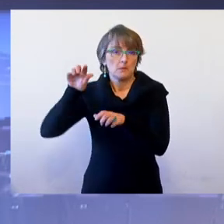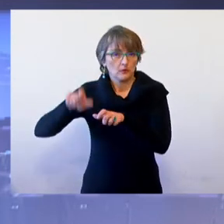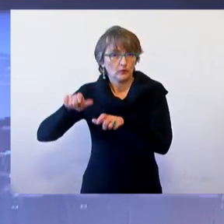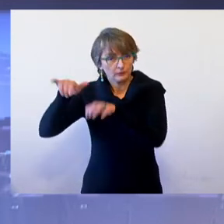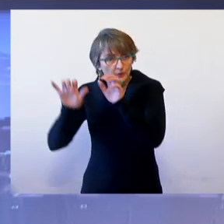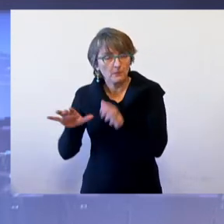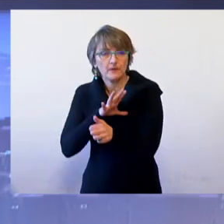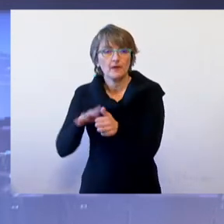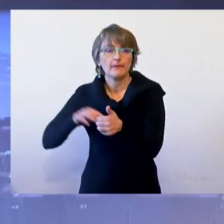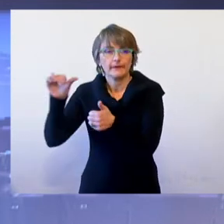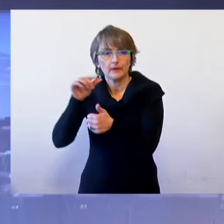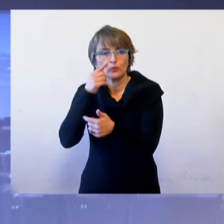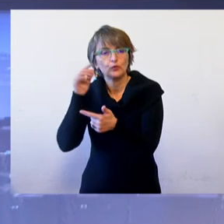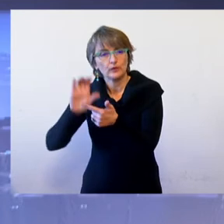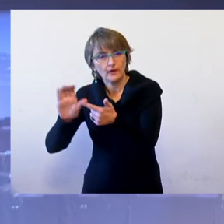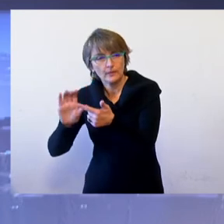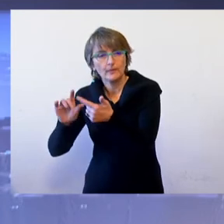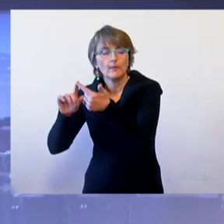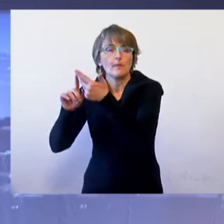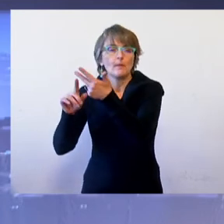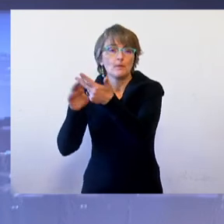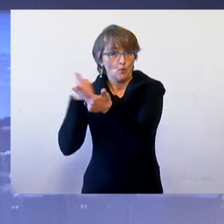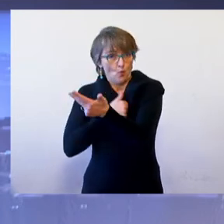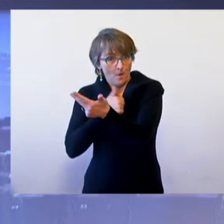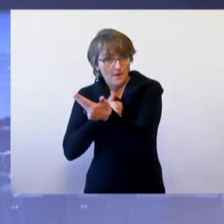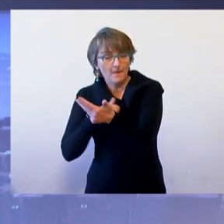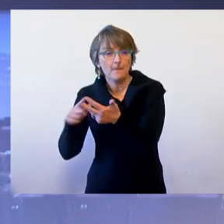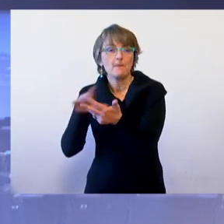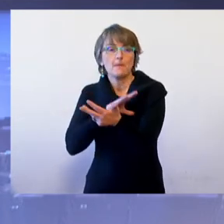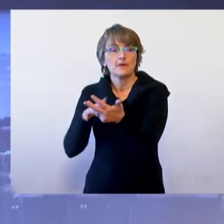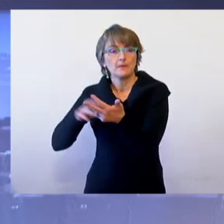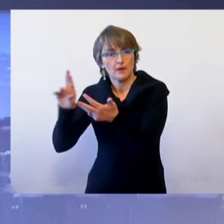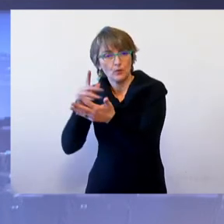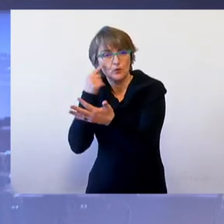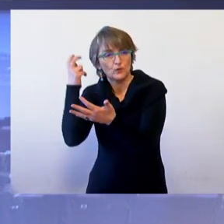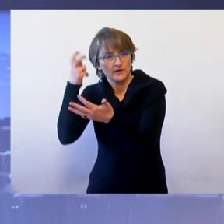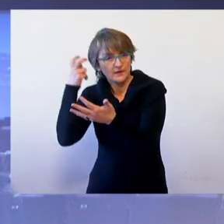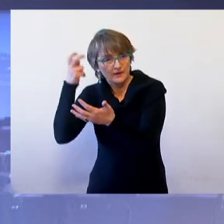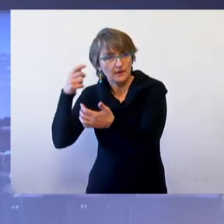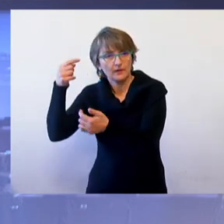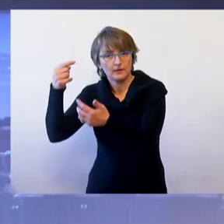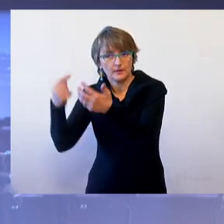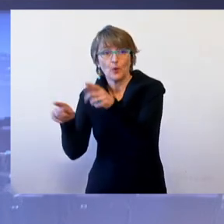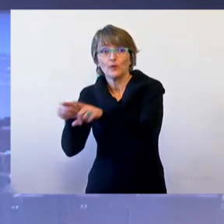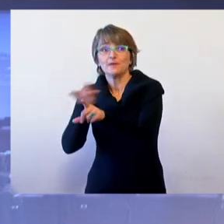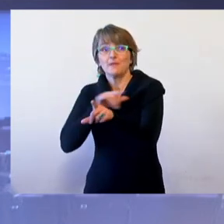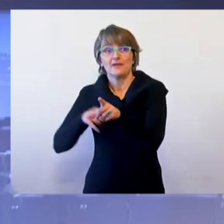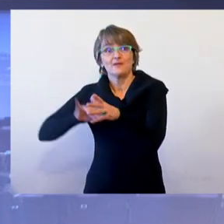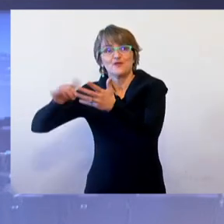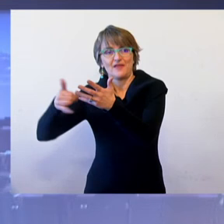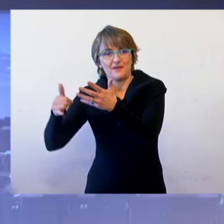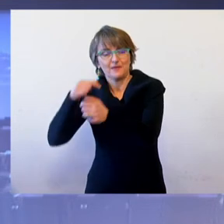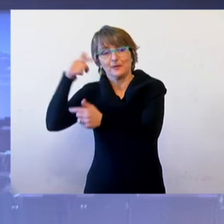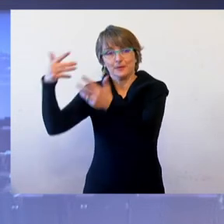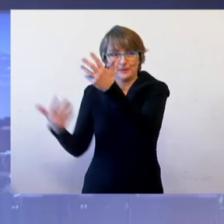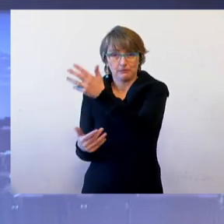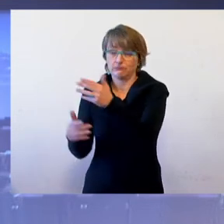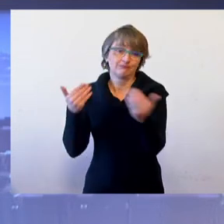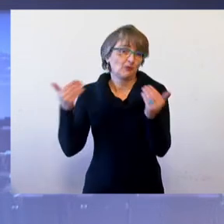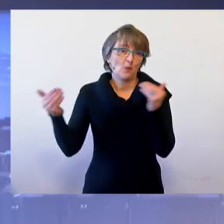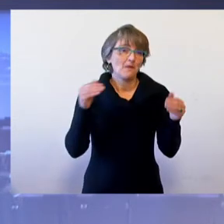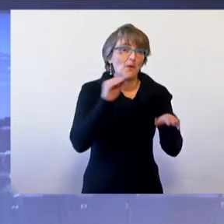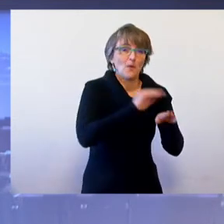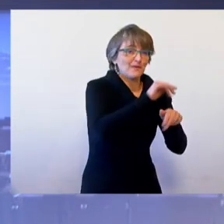Cabello, moi-même, Mme Fay, M. Levita et Mme Ribaud et Mme Jeannin, comme en Conseil de